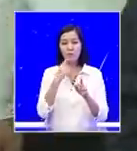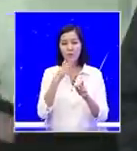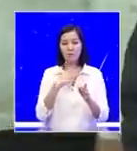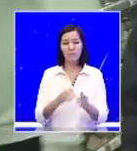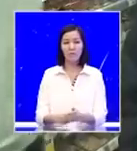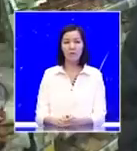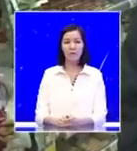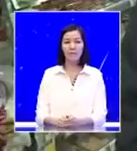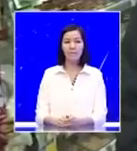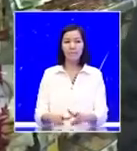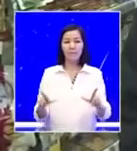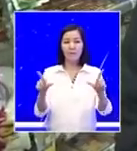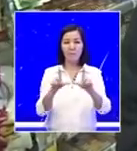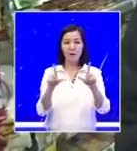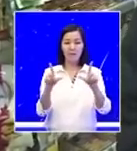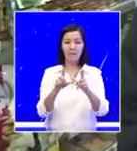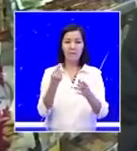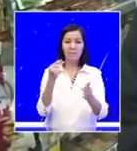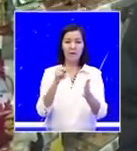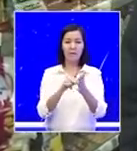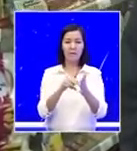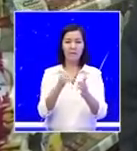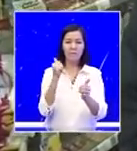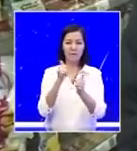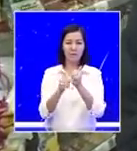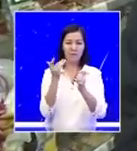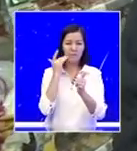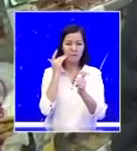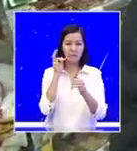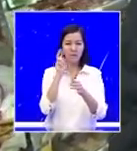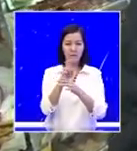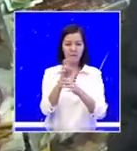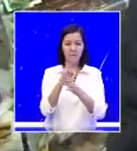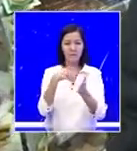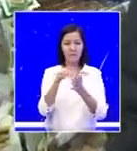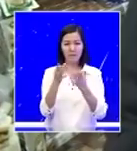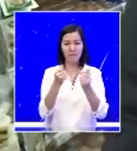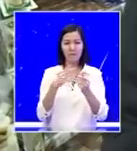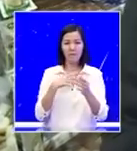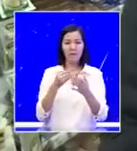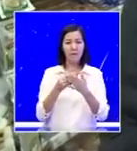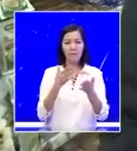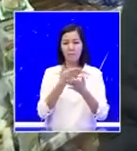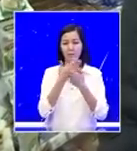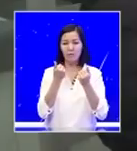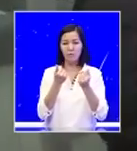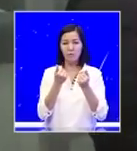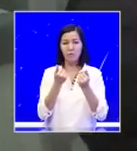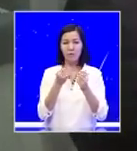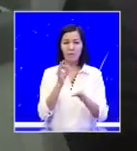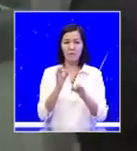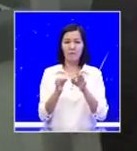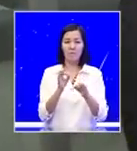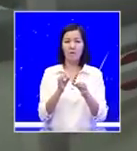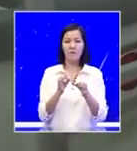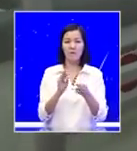Бұл магазиннің бағасы 5-1 килограммен стабильный, онша қымбат саған ештеңе жоқ, нормально. Ол